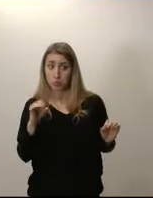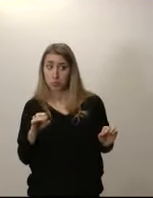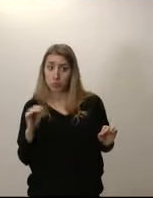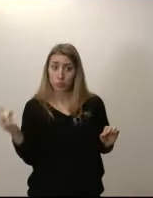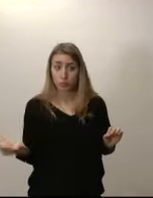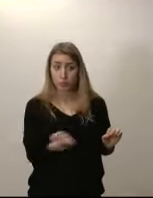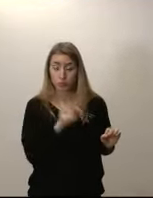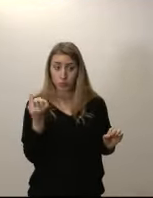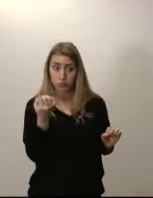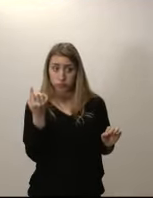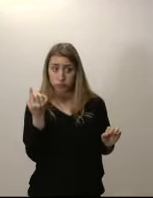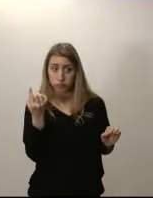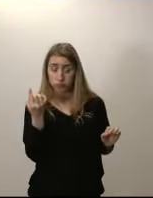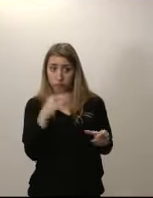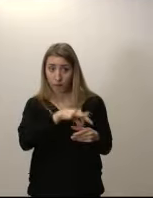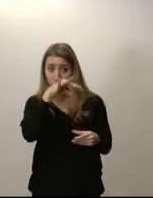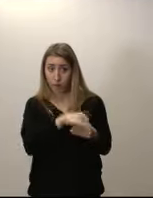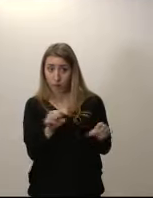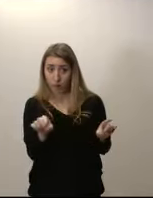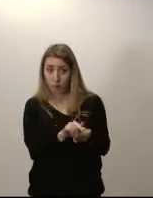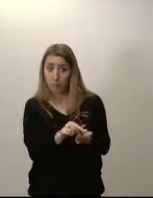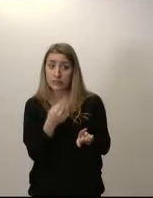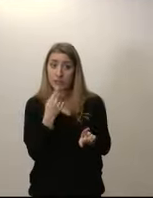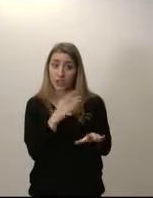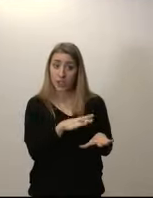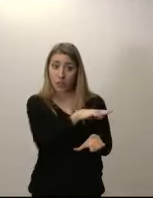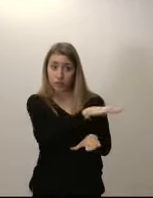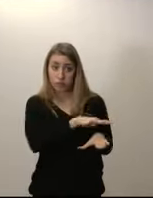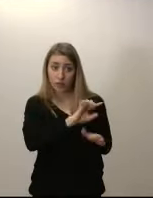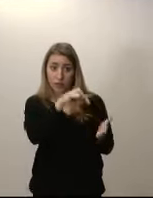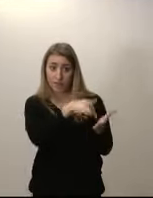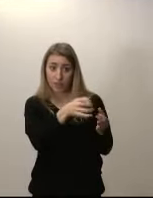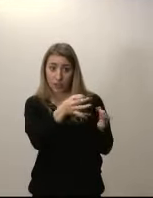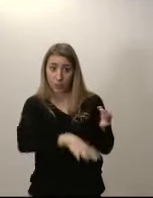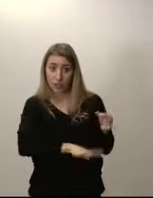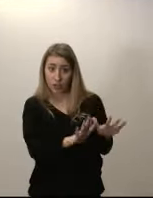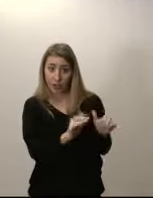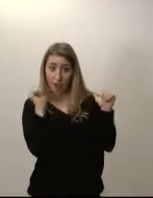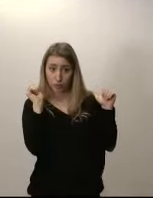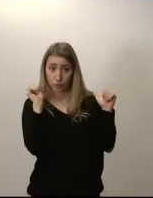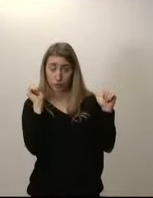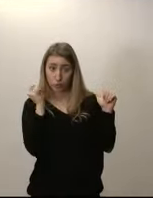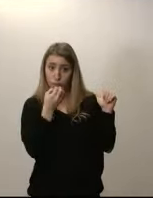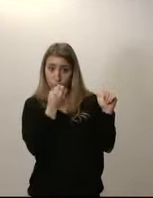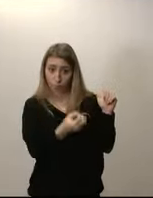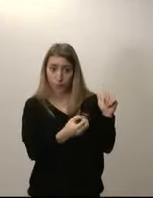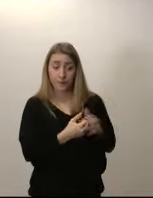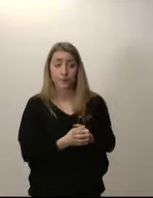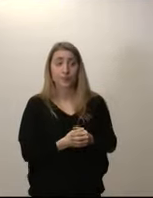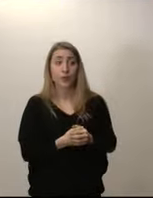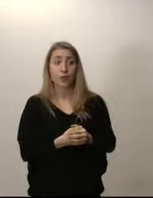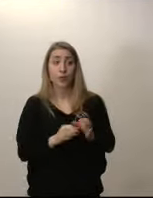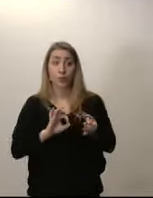avez le même vote, c'est-à-dire abstention sur l'affectation du résultat. Donc les